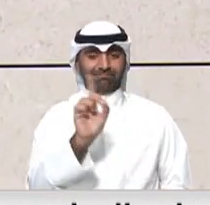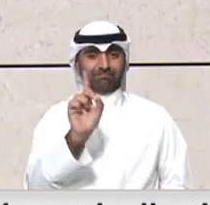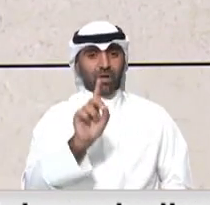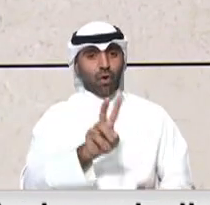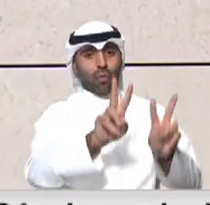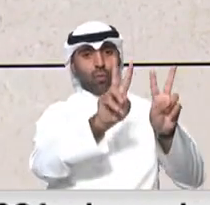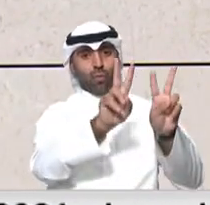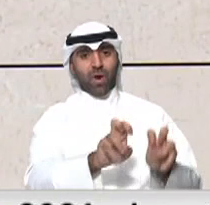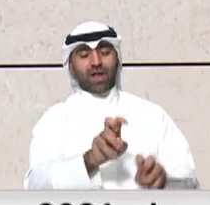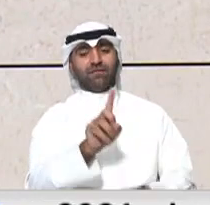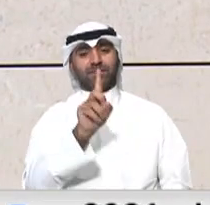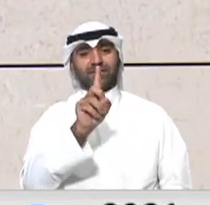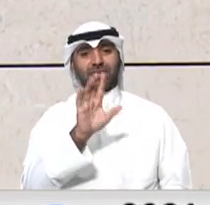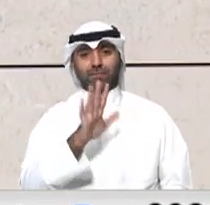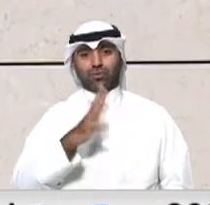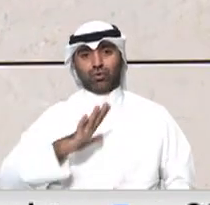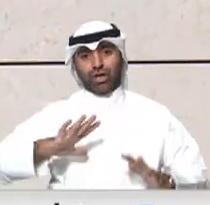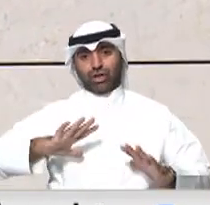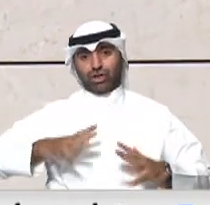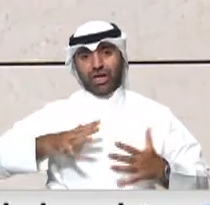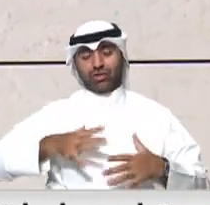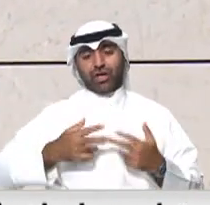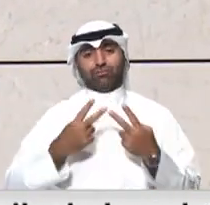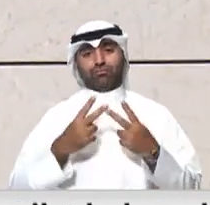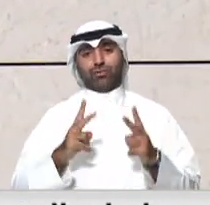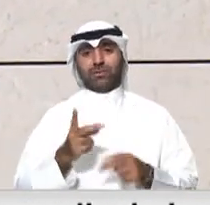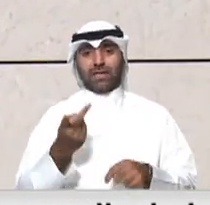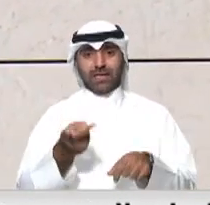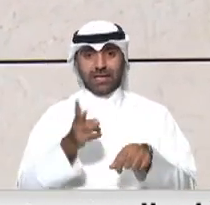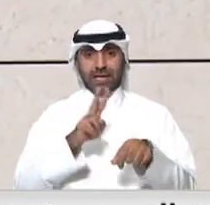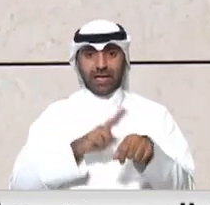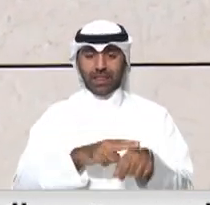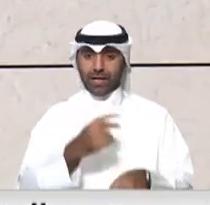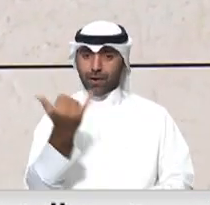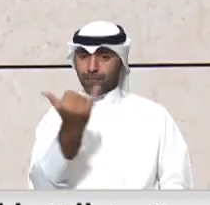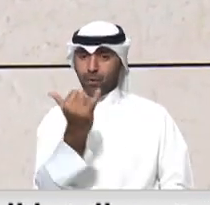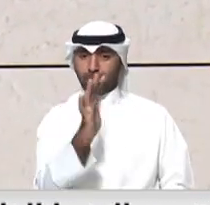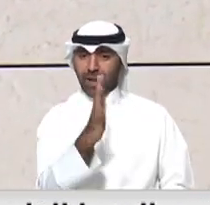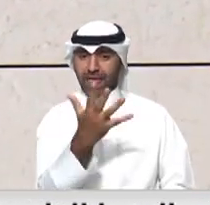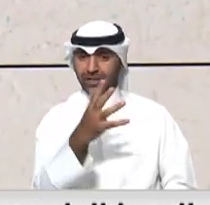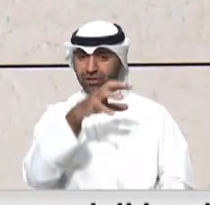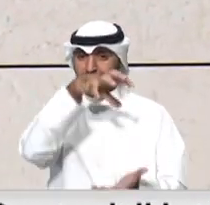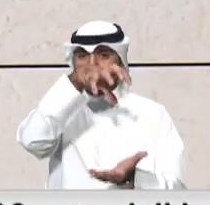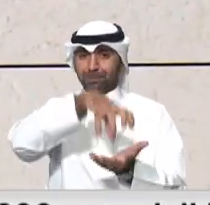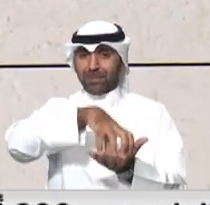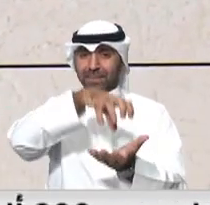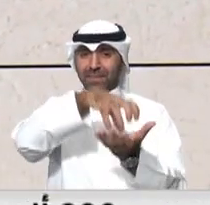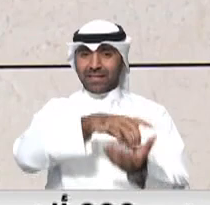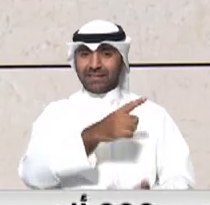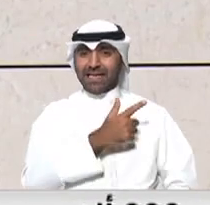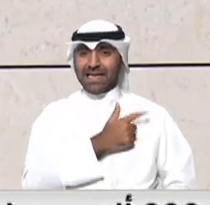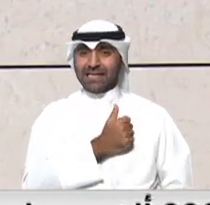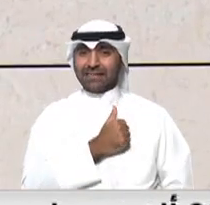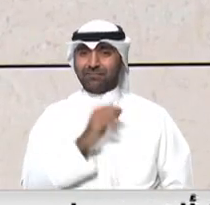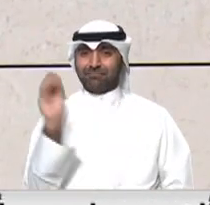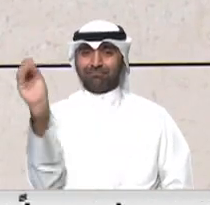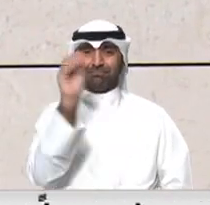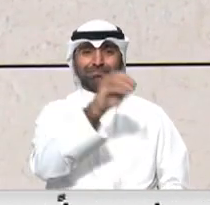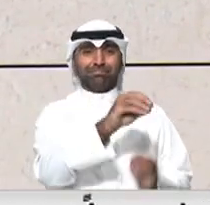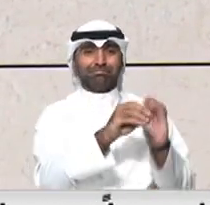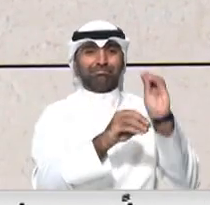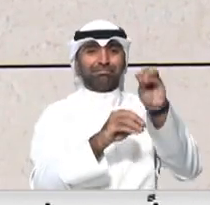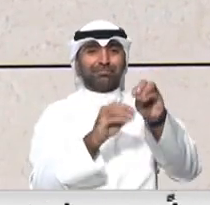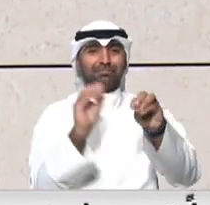لنا، إلا أنها تعيق عملية ترقيم صحيحة وترتيب مرجعيات الترقيم بالشكل الذي يسهل